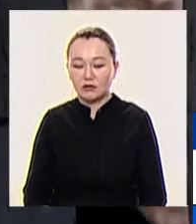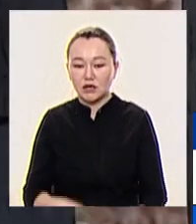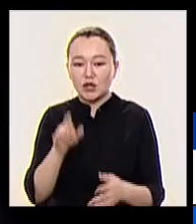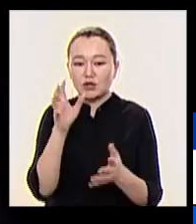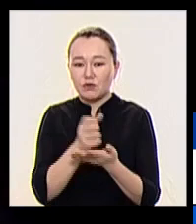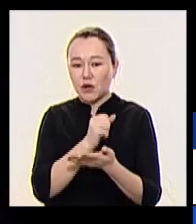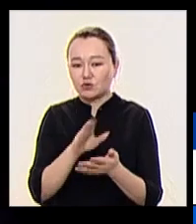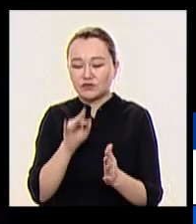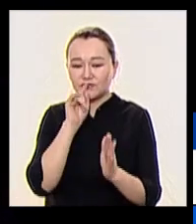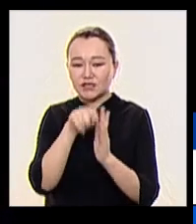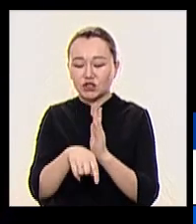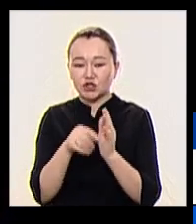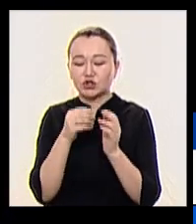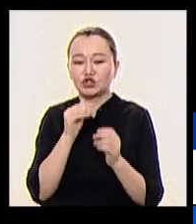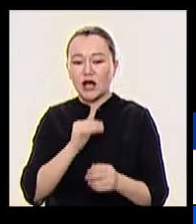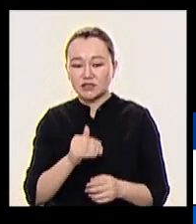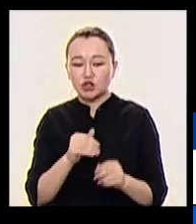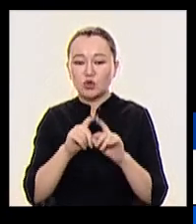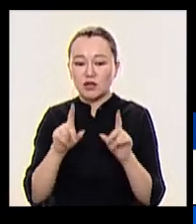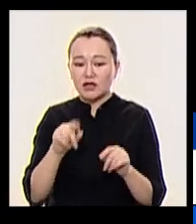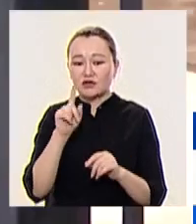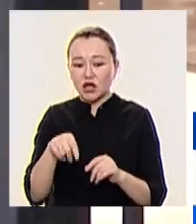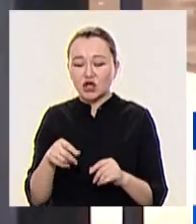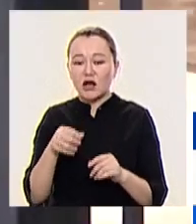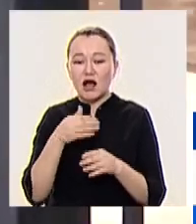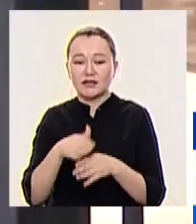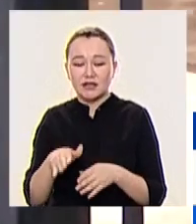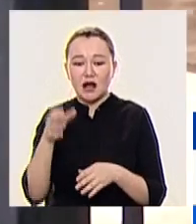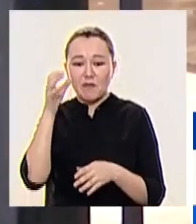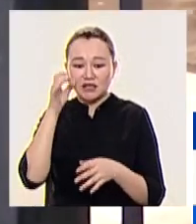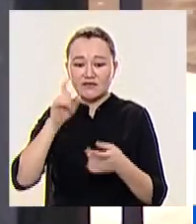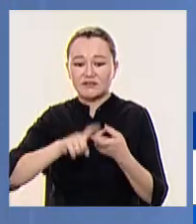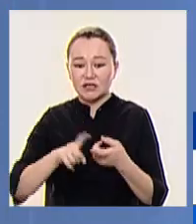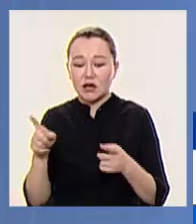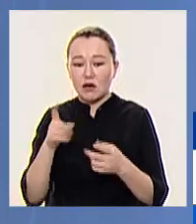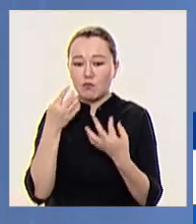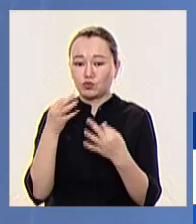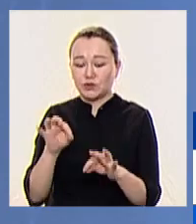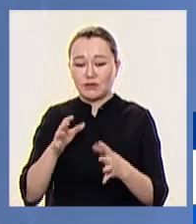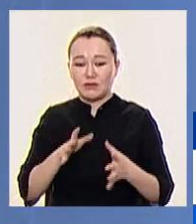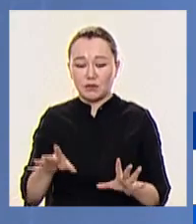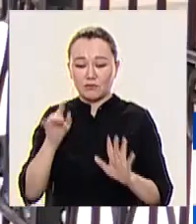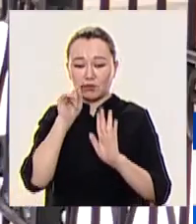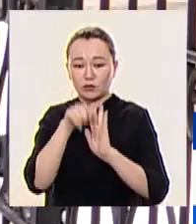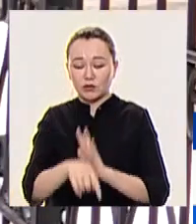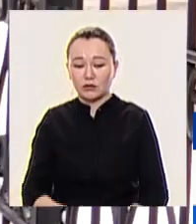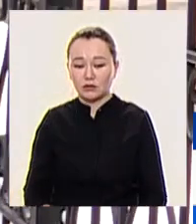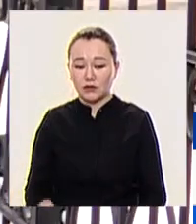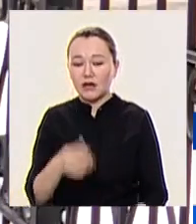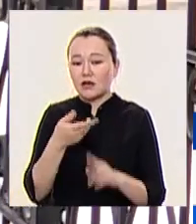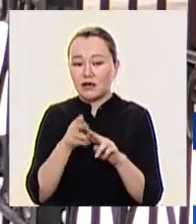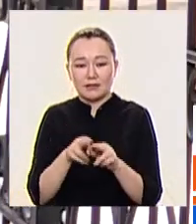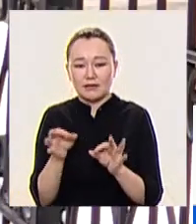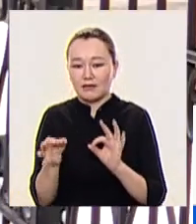Не удалось войти в стены частной школы даже представителям районного отдела образования. Их туда не впустили. Это